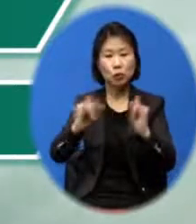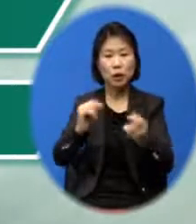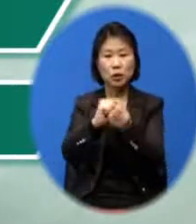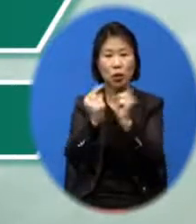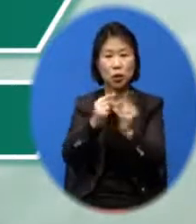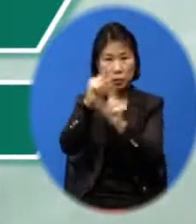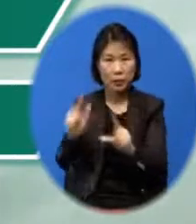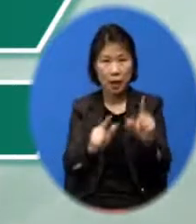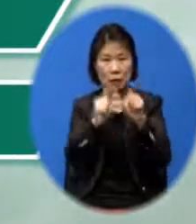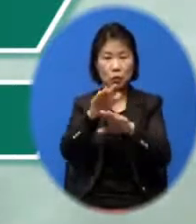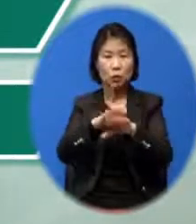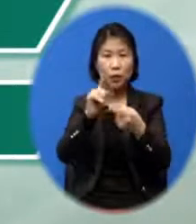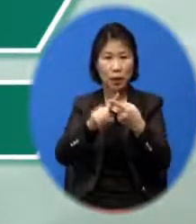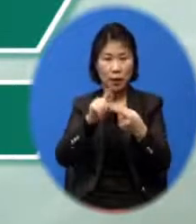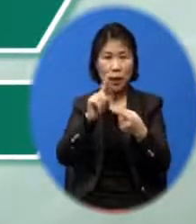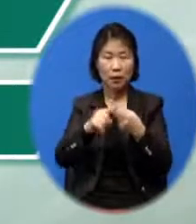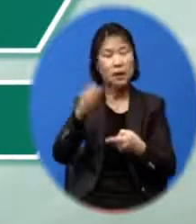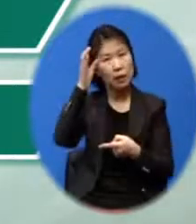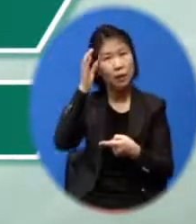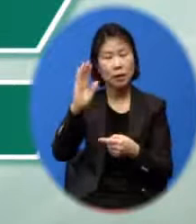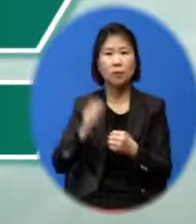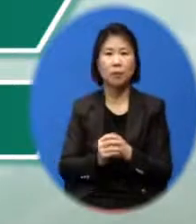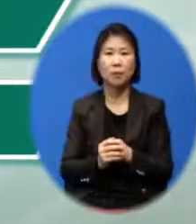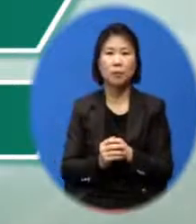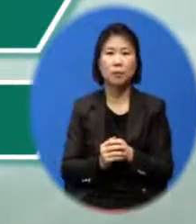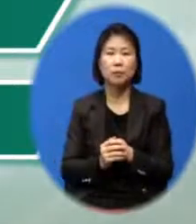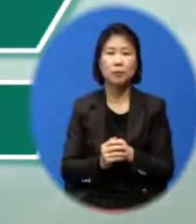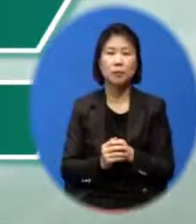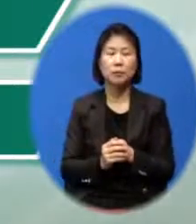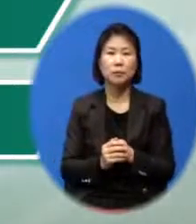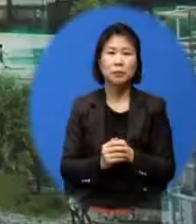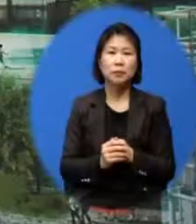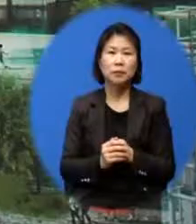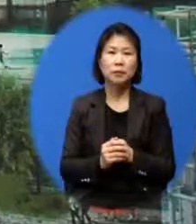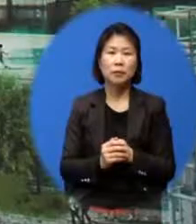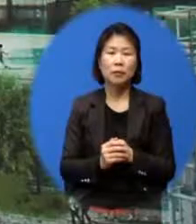간의 상생 협력 기반 조성 등의 효과가 있을 것으로 기대됩니다.